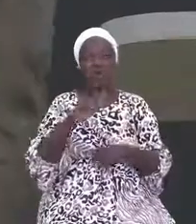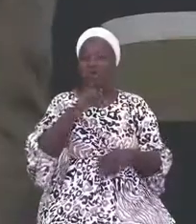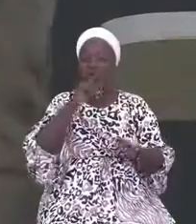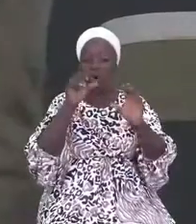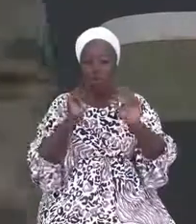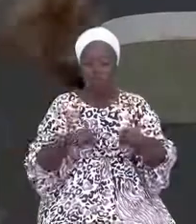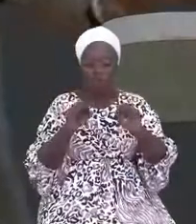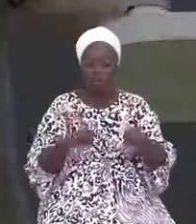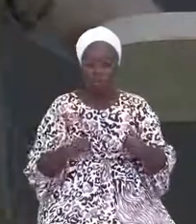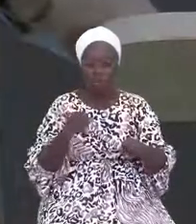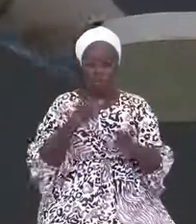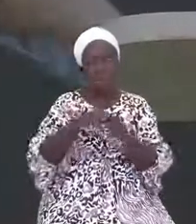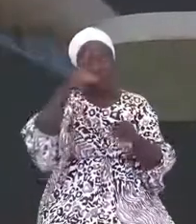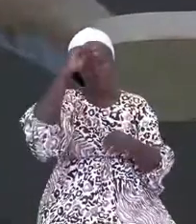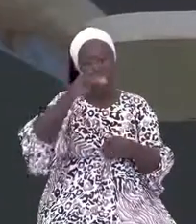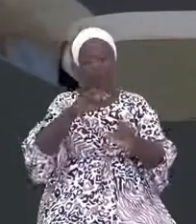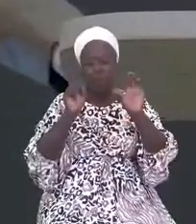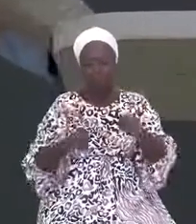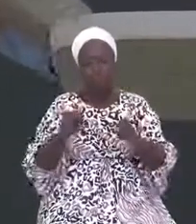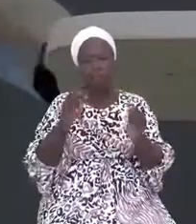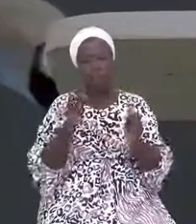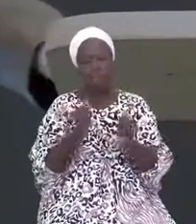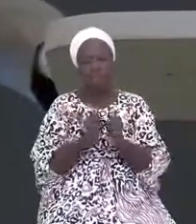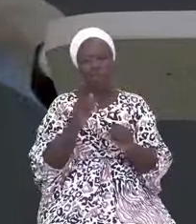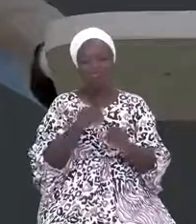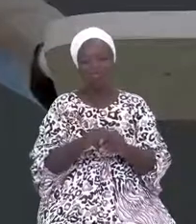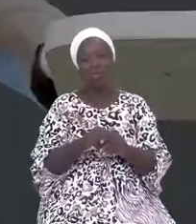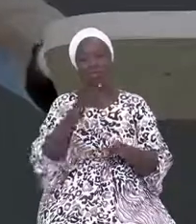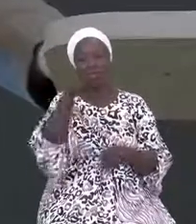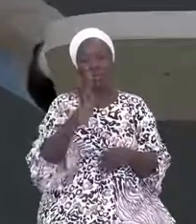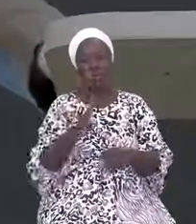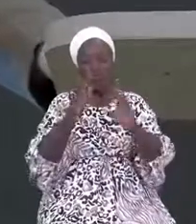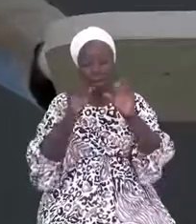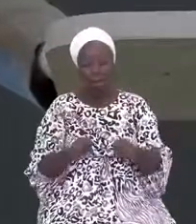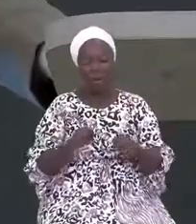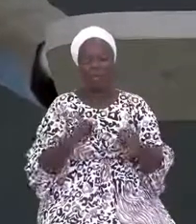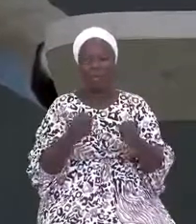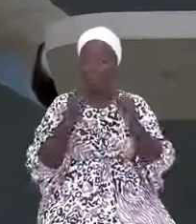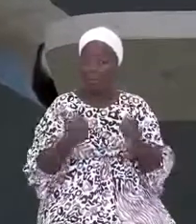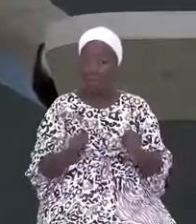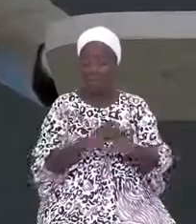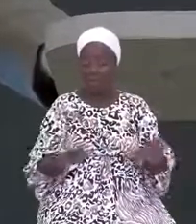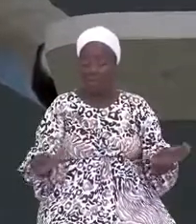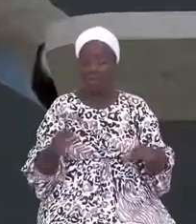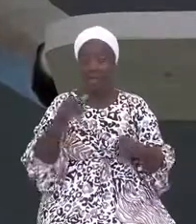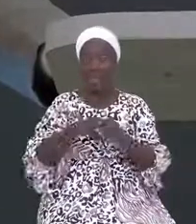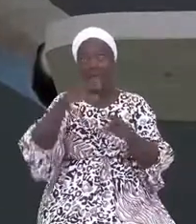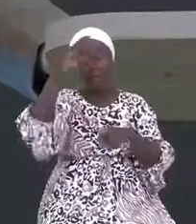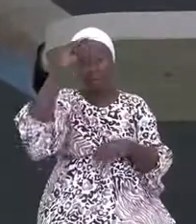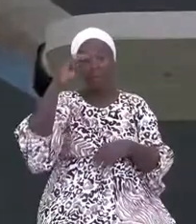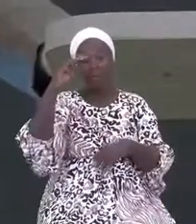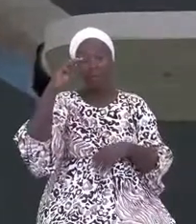la possibilité en Dieu. L'impotence de l'homme, la force, la puissance,